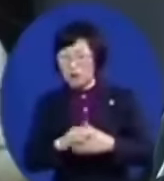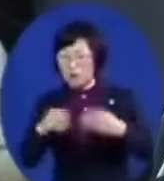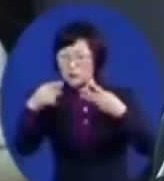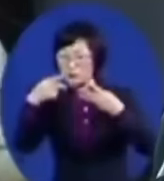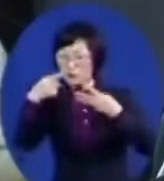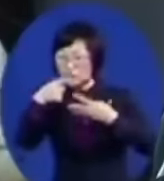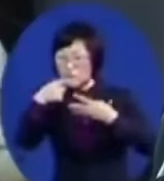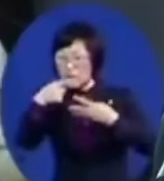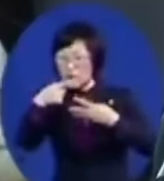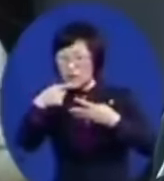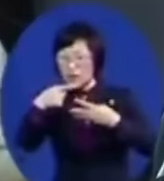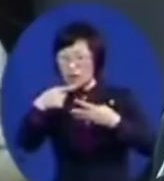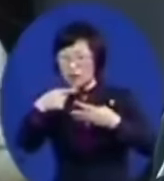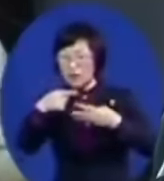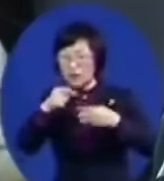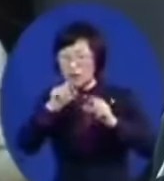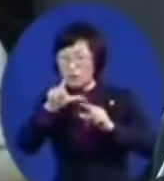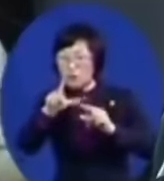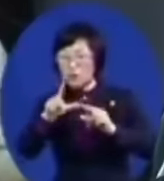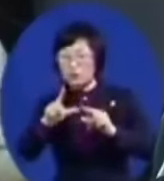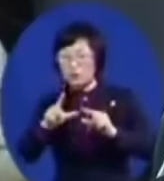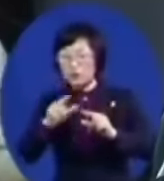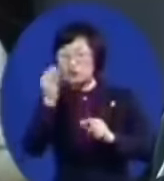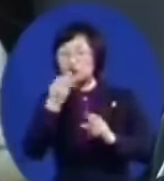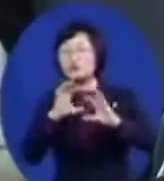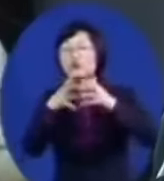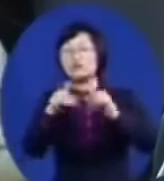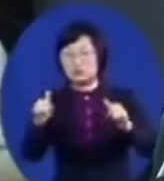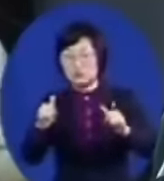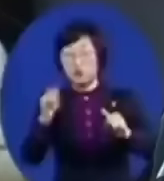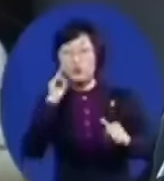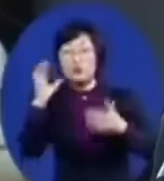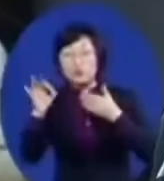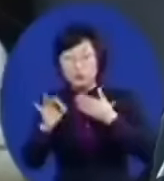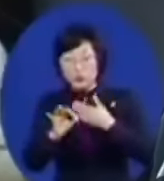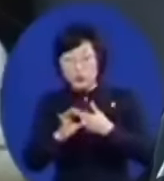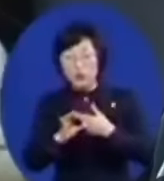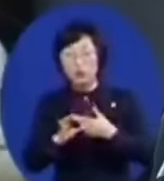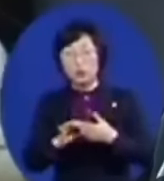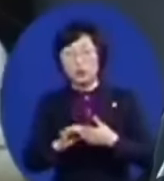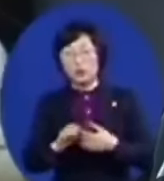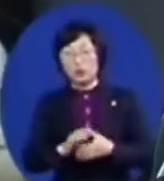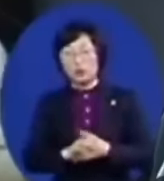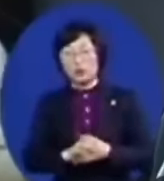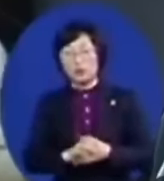유대인인 것입니다. 왜 그러냐? 그들은